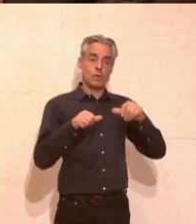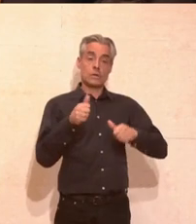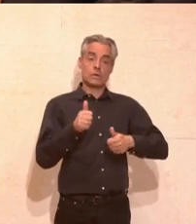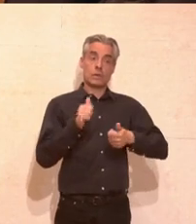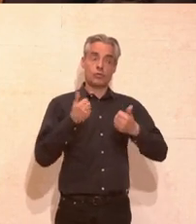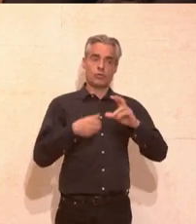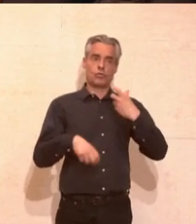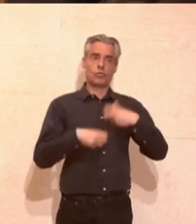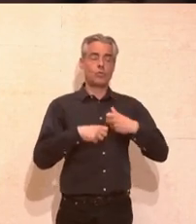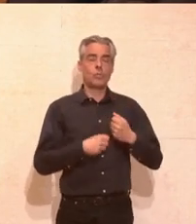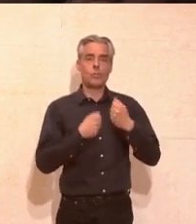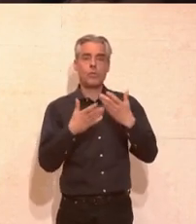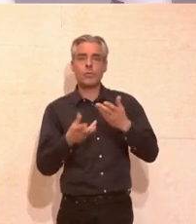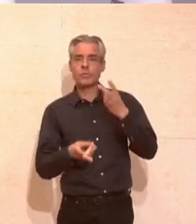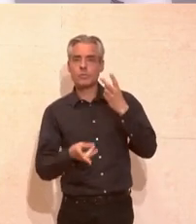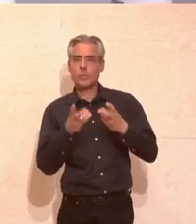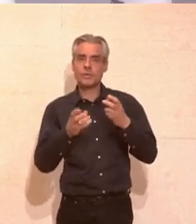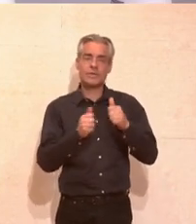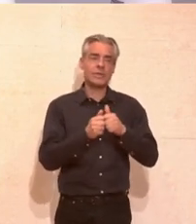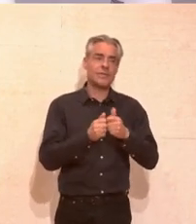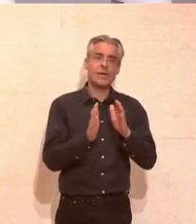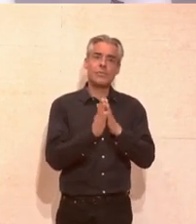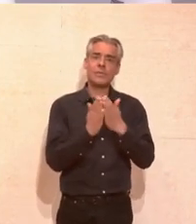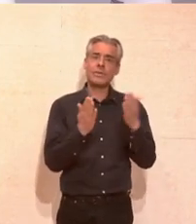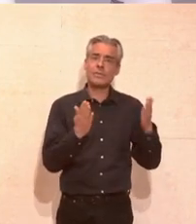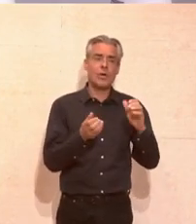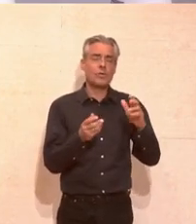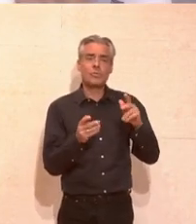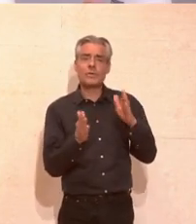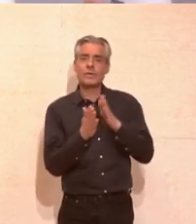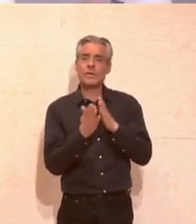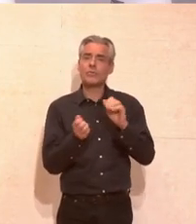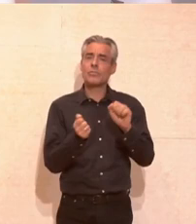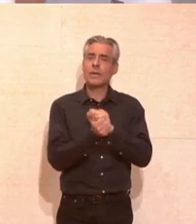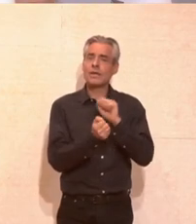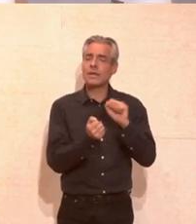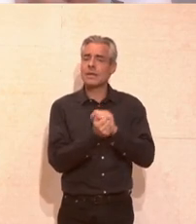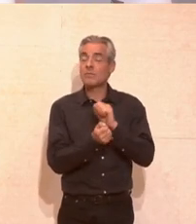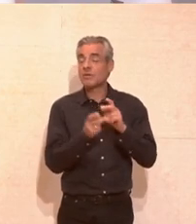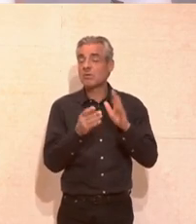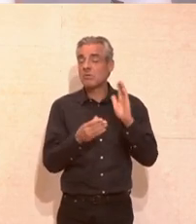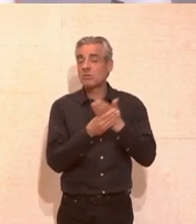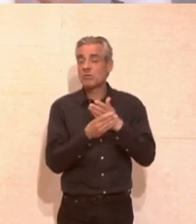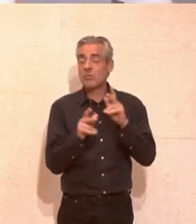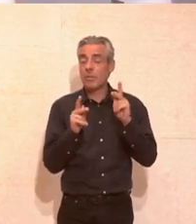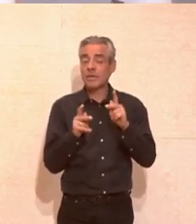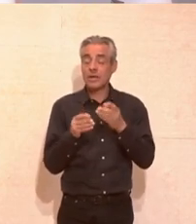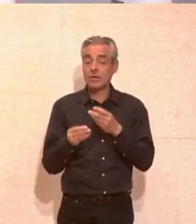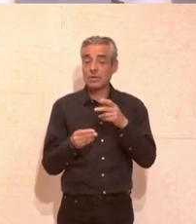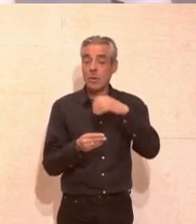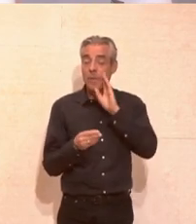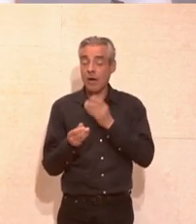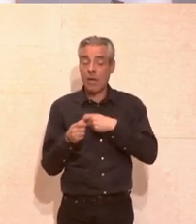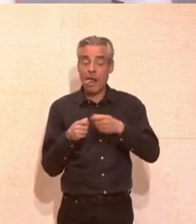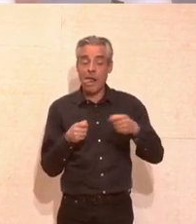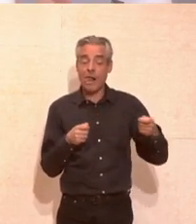voir ce qu'on pourrait proposer, peut-être par des dépliants, justement, du matériel que les enfants peuvent ramener à la maison, qui peuvent toucher les parents. Mais je pense une